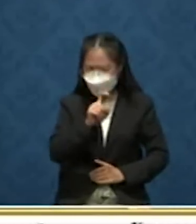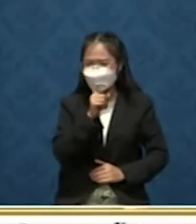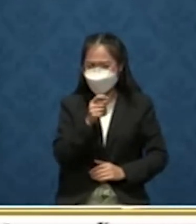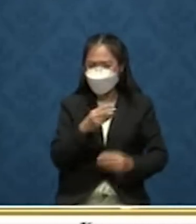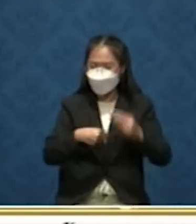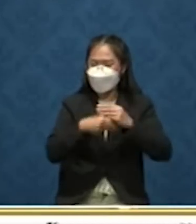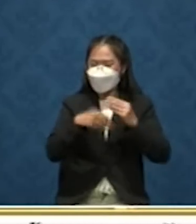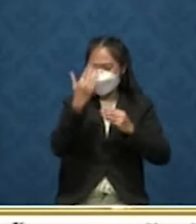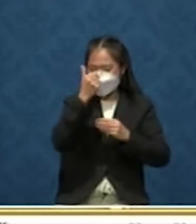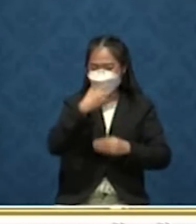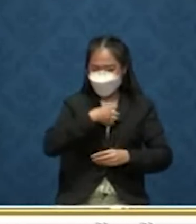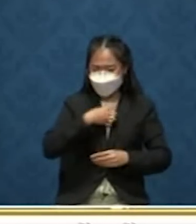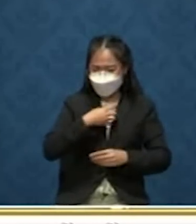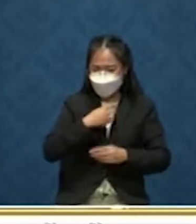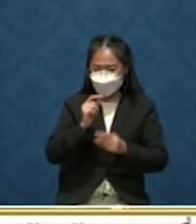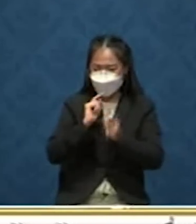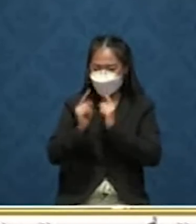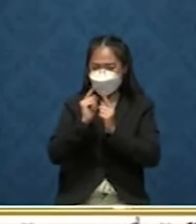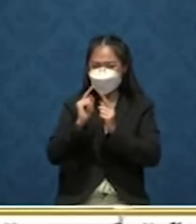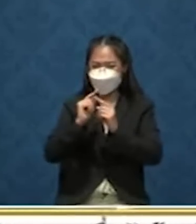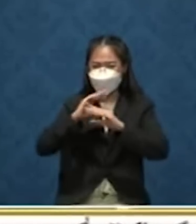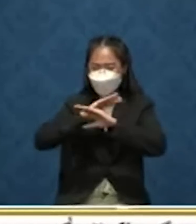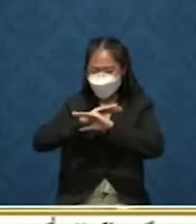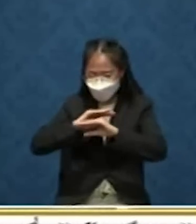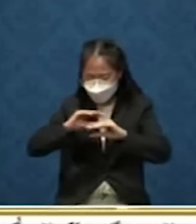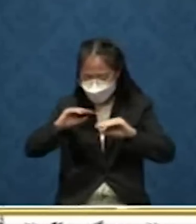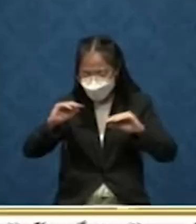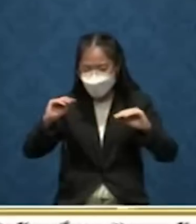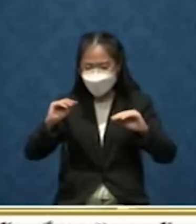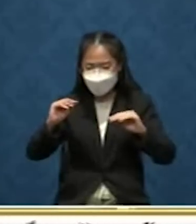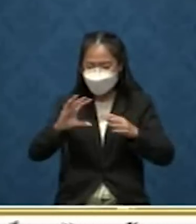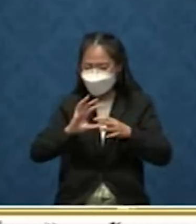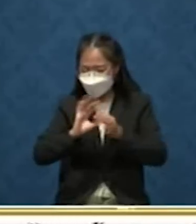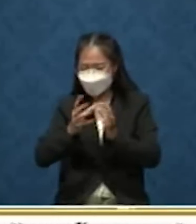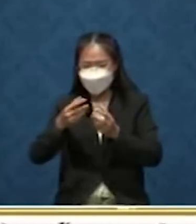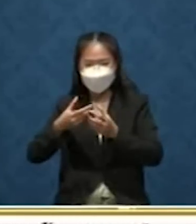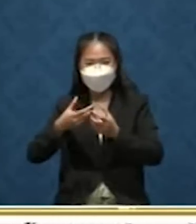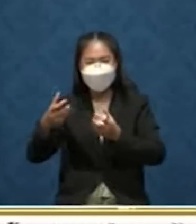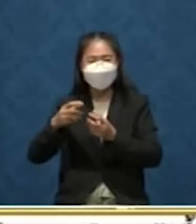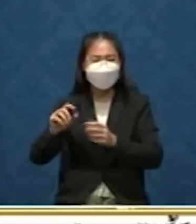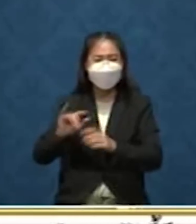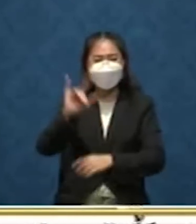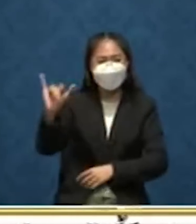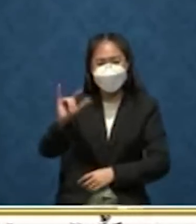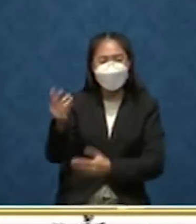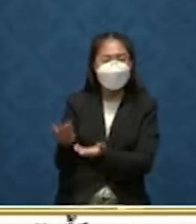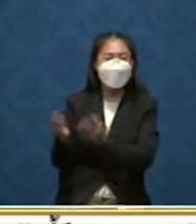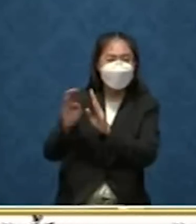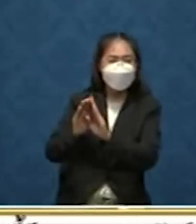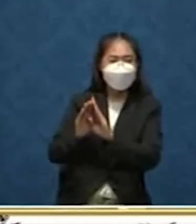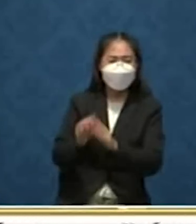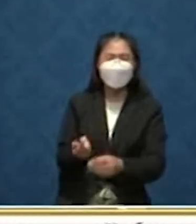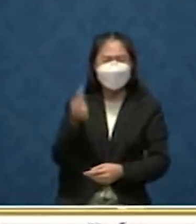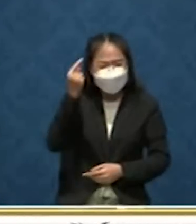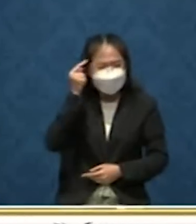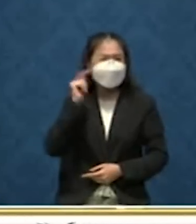พยายามไมให้เรื่องไปถึงวงสาขนาญาติของผลเอกประยุตด้วยแล้วจะวางใจไดอย่ไรว่าคดี